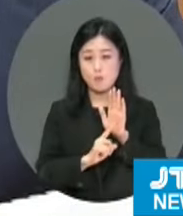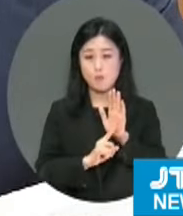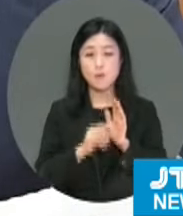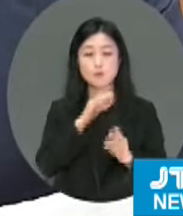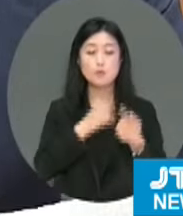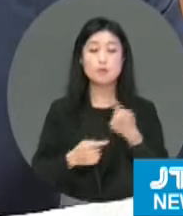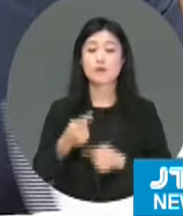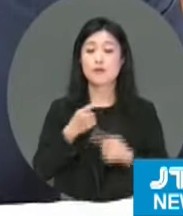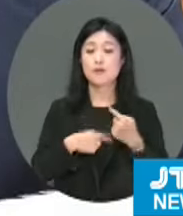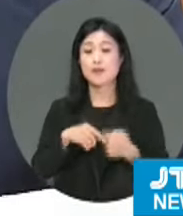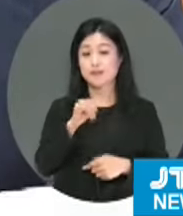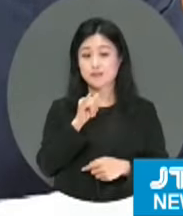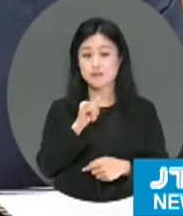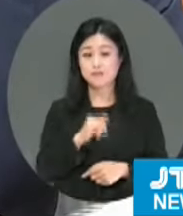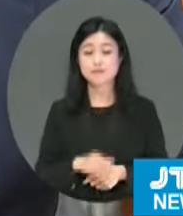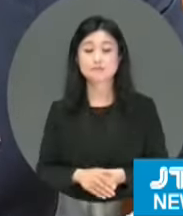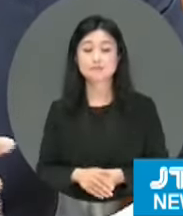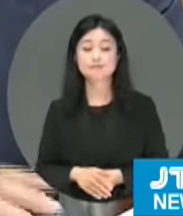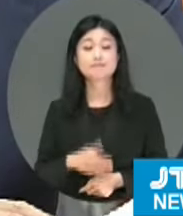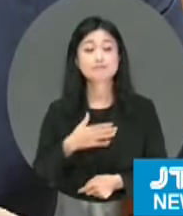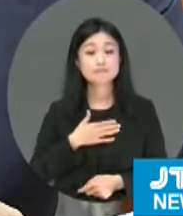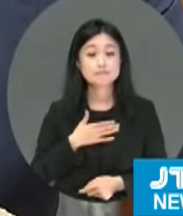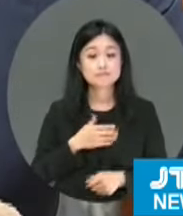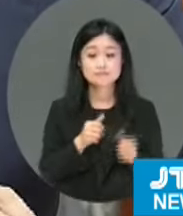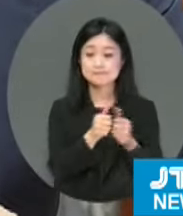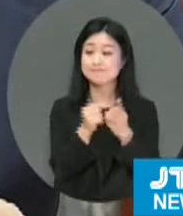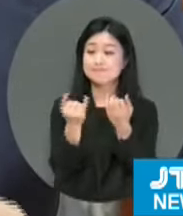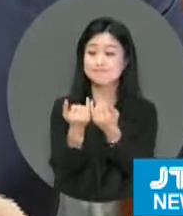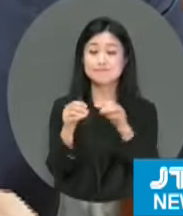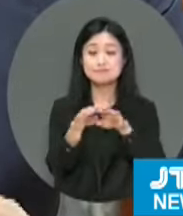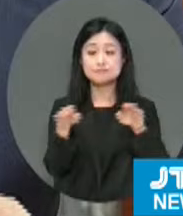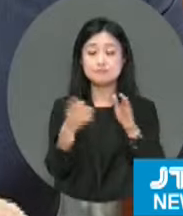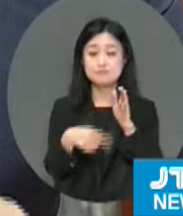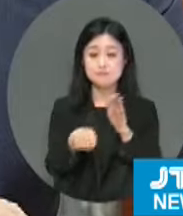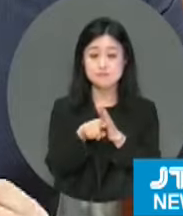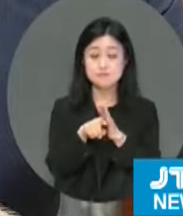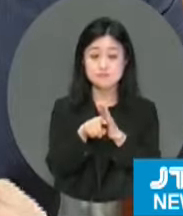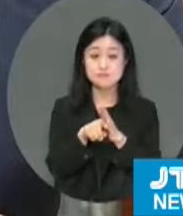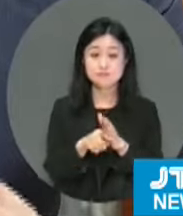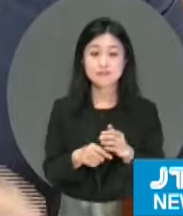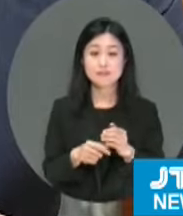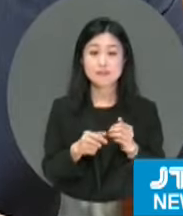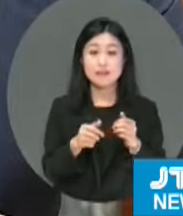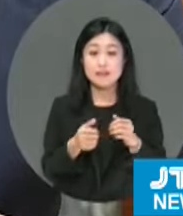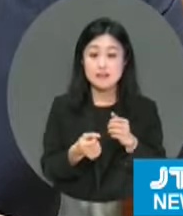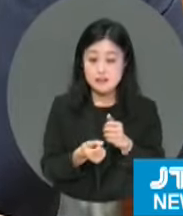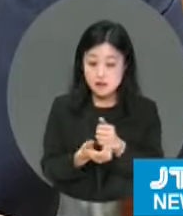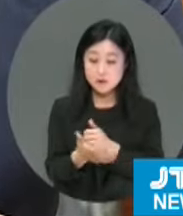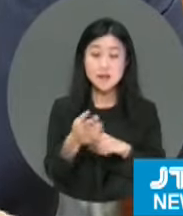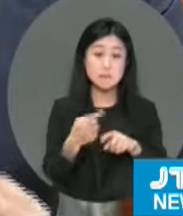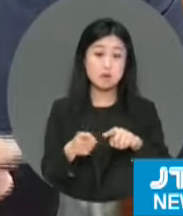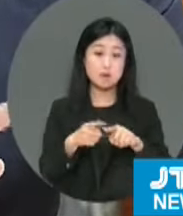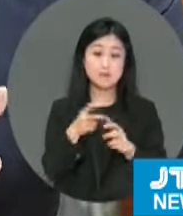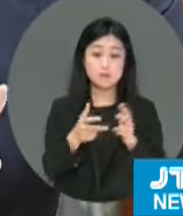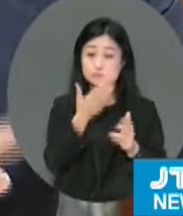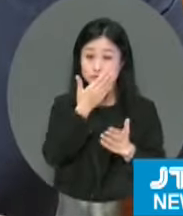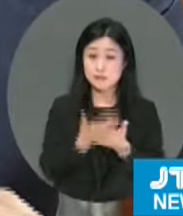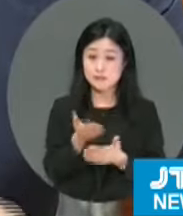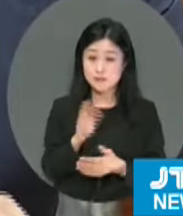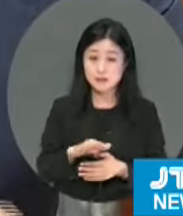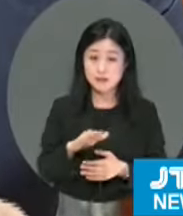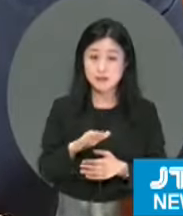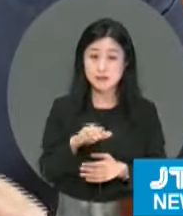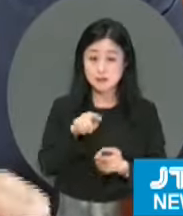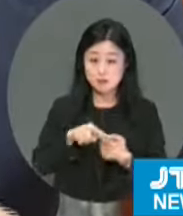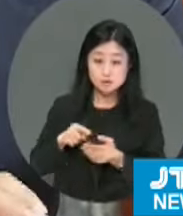들어왔습니다. 저는 지금 양성 그 평등을 위해서 성별 영향 평가가 주요 사업 중에 하나잖아요. 그런데